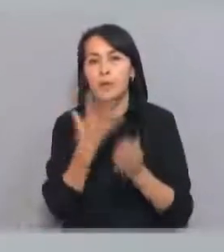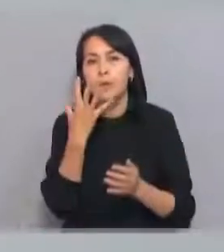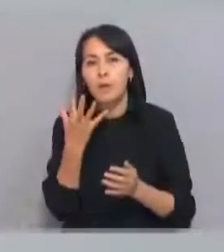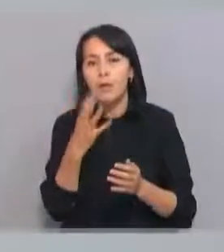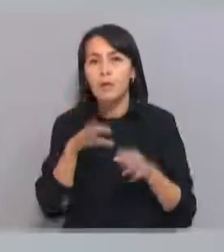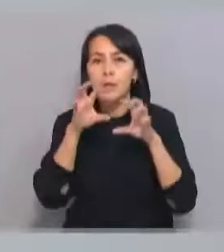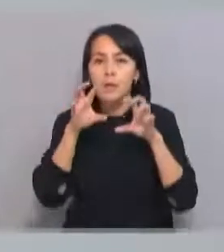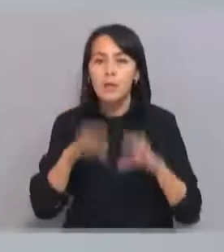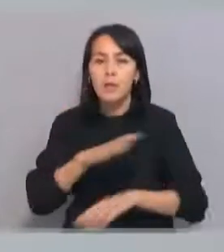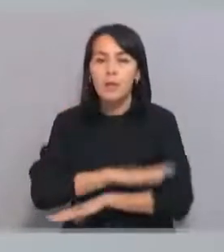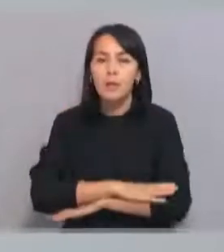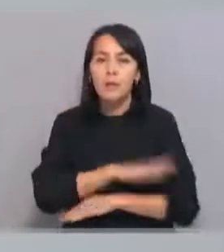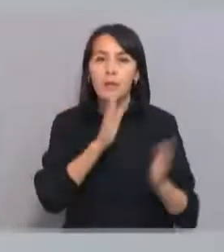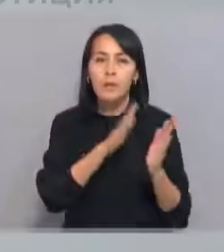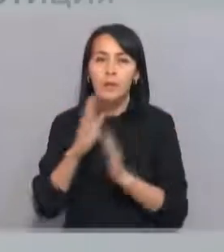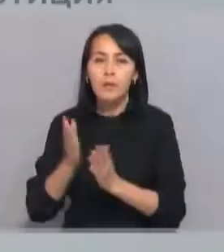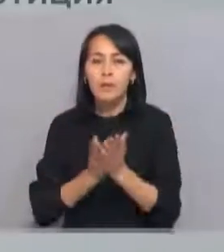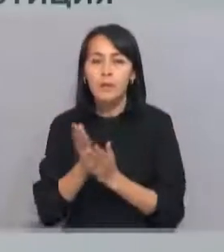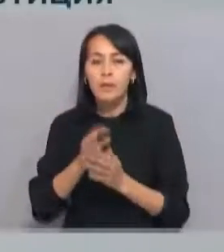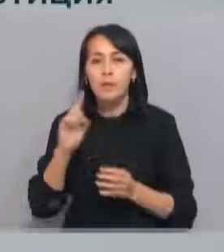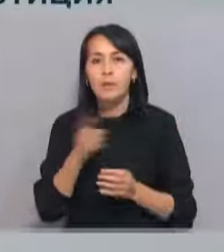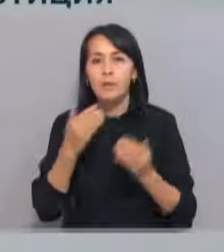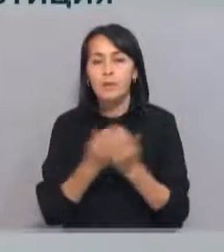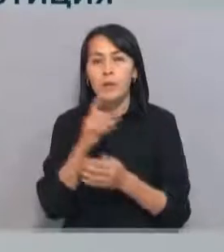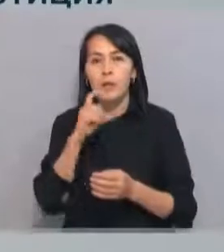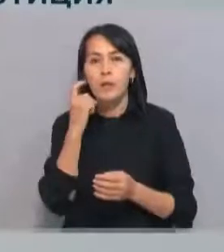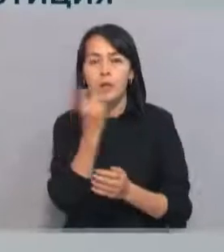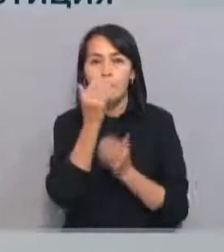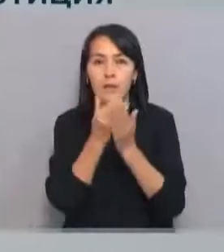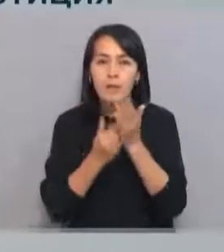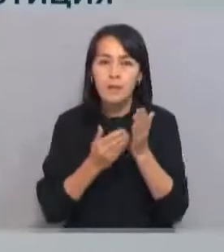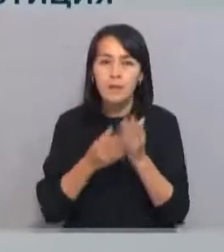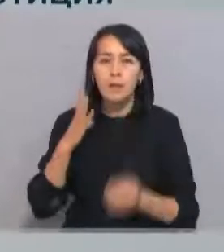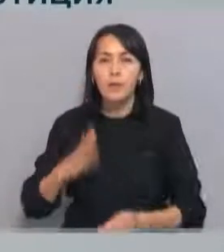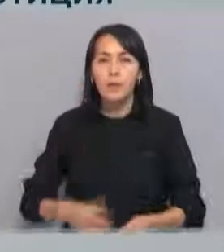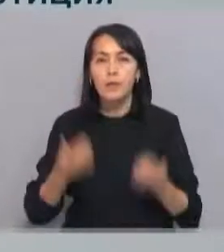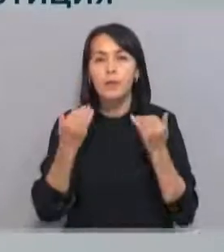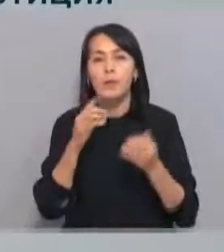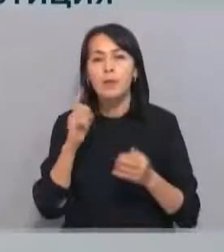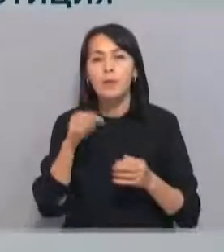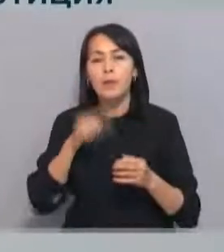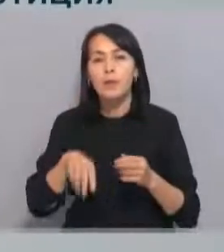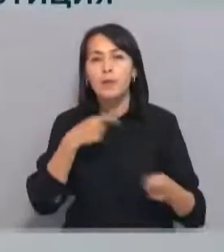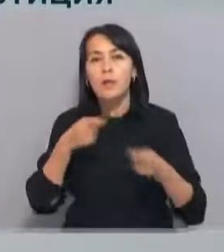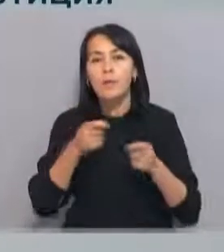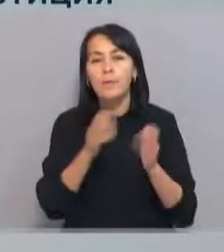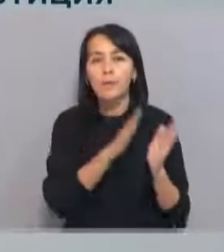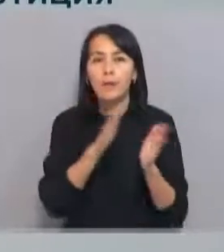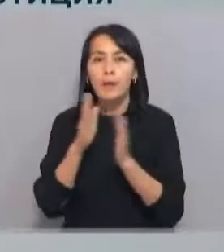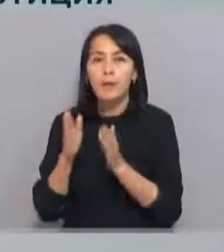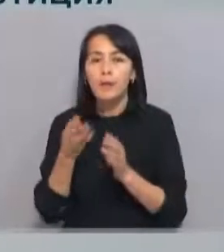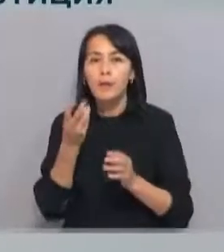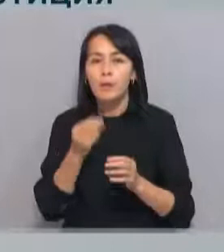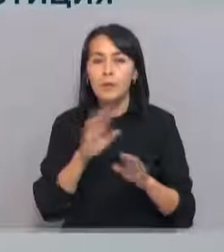бөлімі заң және тәртіпті реттеуге бағытталды. Алдымен жаңа экономикалық саясат бағдарына тоқталсақ. Біріншіден бағаны әкімшілік жолмен реттеуден бас